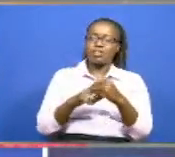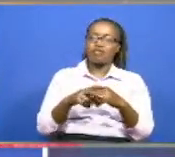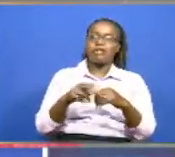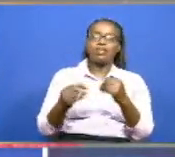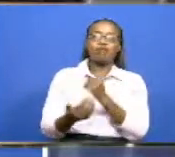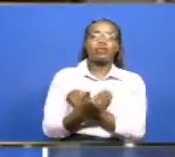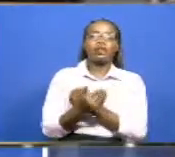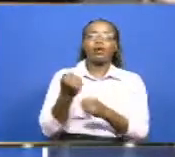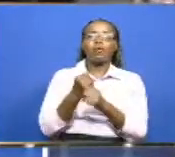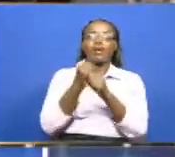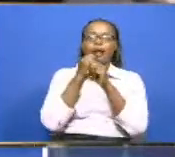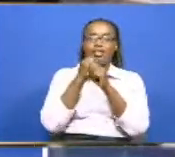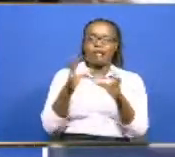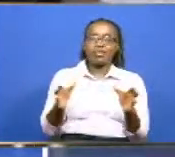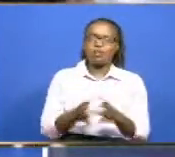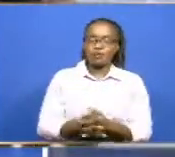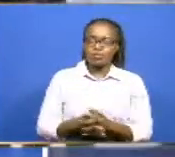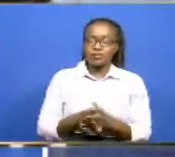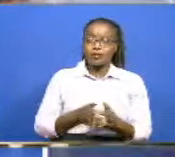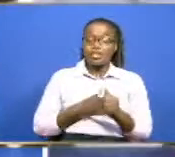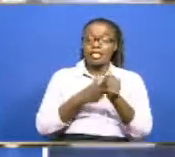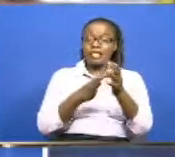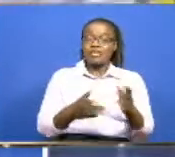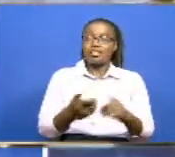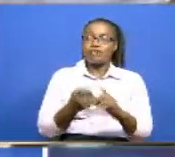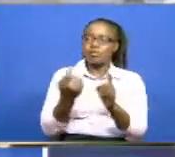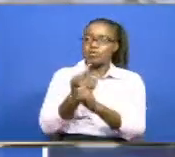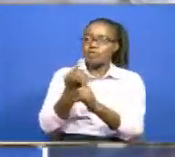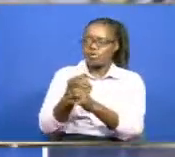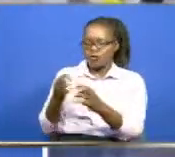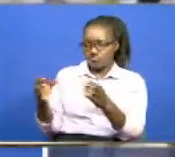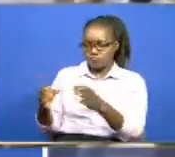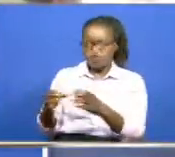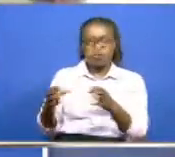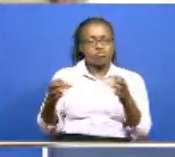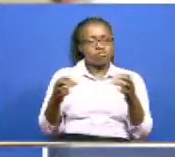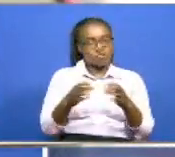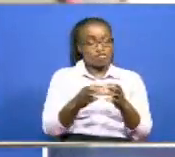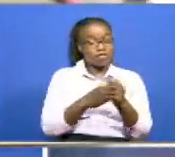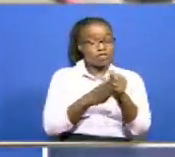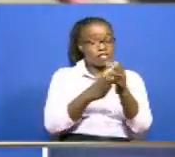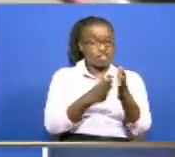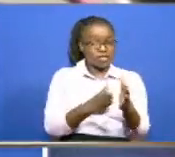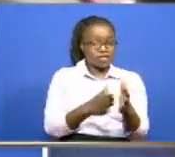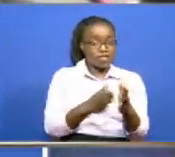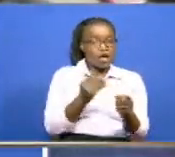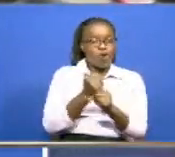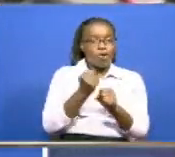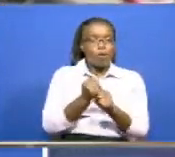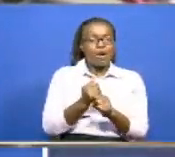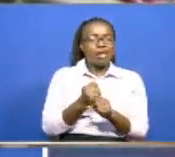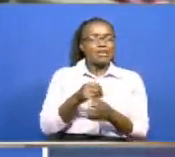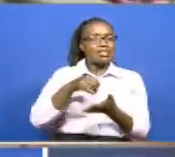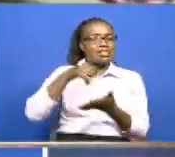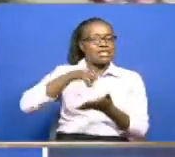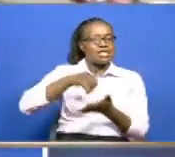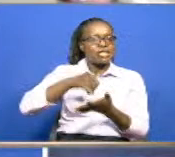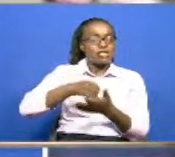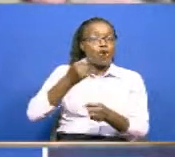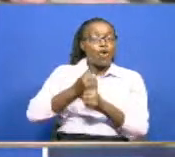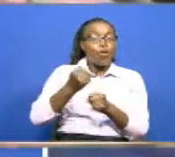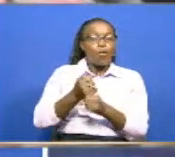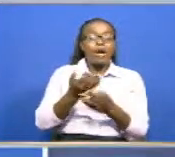anything. Wakiongozwa na viongozi kutoka vyama mbalimbali vya wafanyikazi, wafanyikazi hao walidumisha kwamba huduma katika hospitali